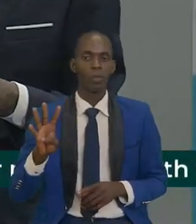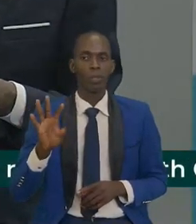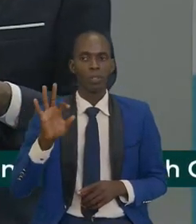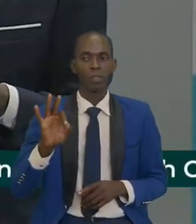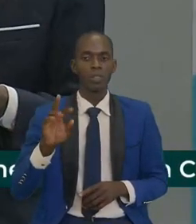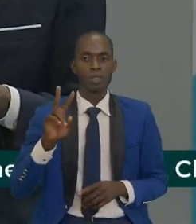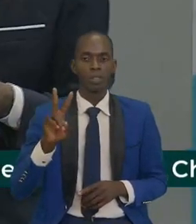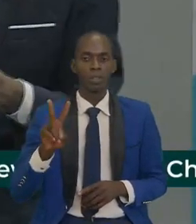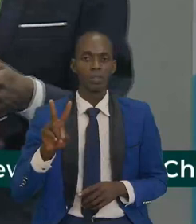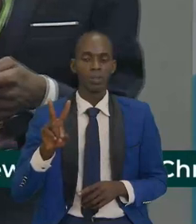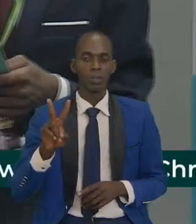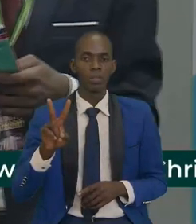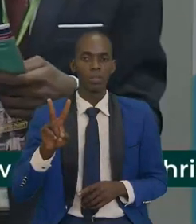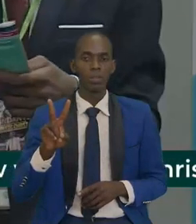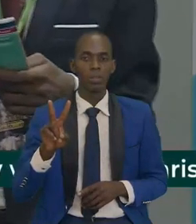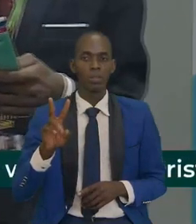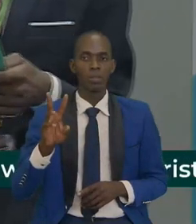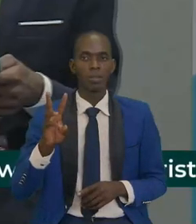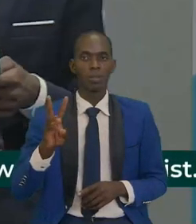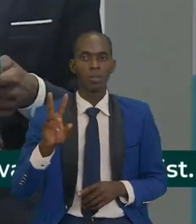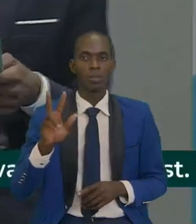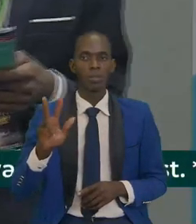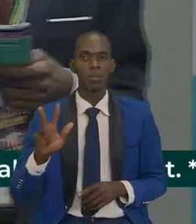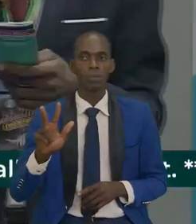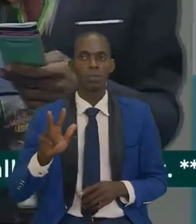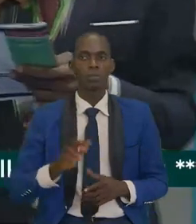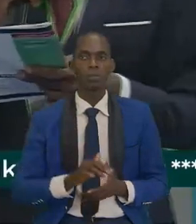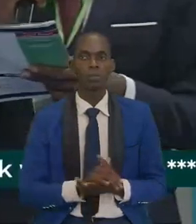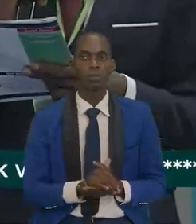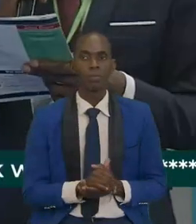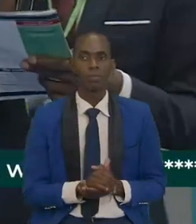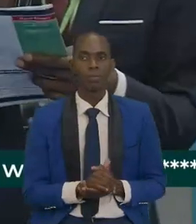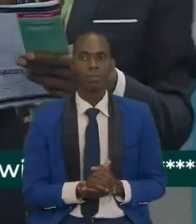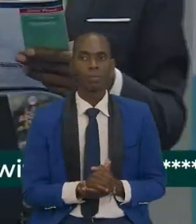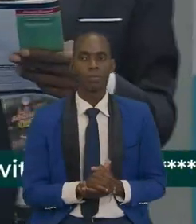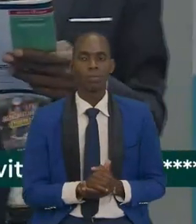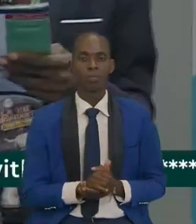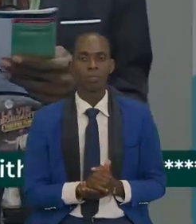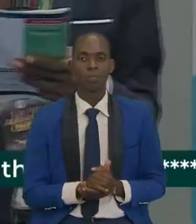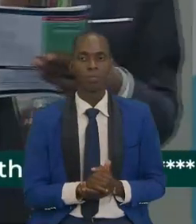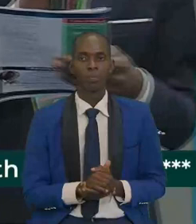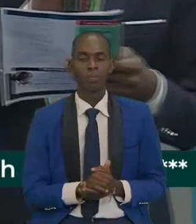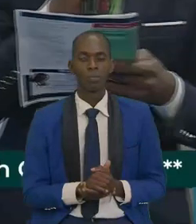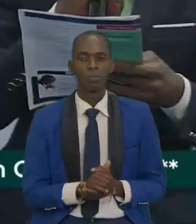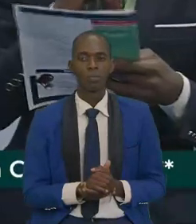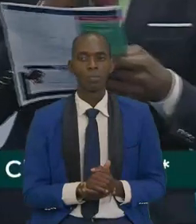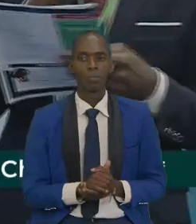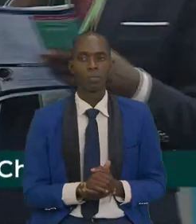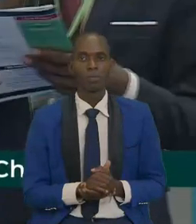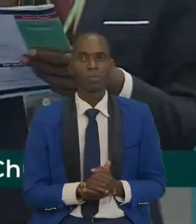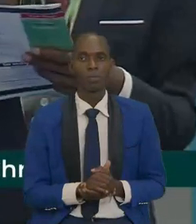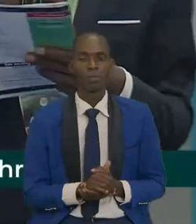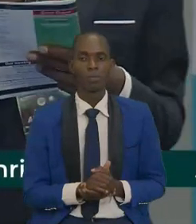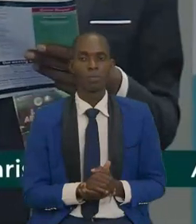plus 234 91 54 44 92 et puis